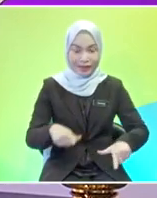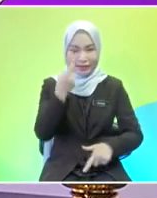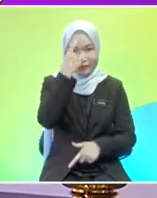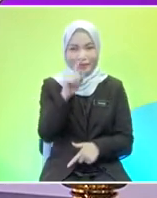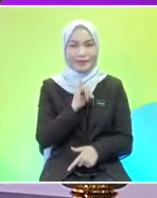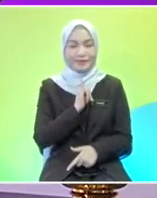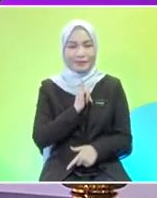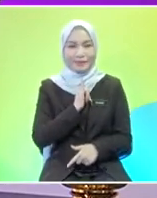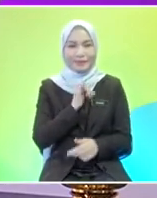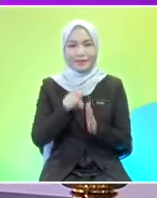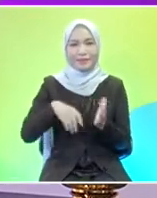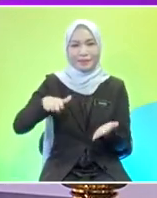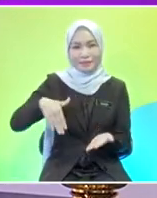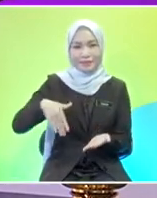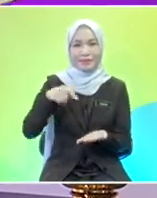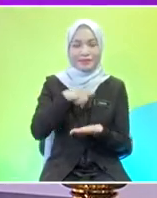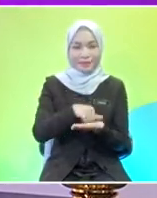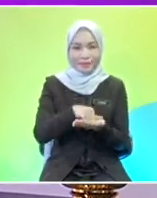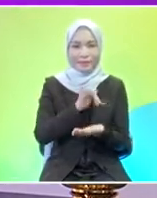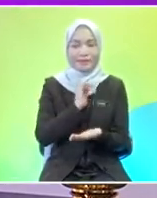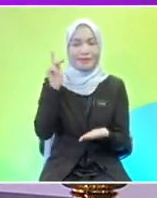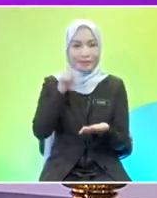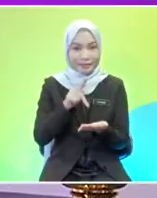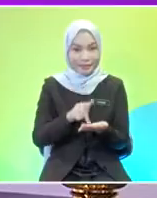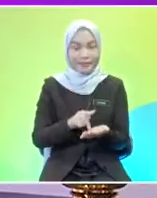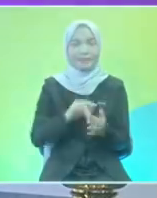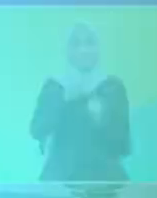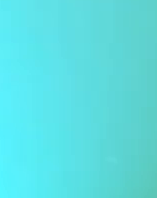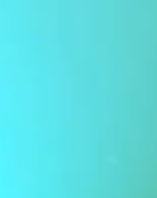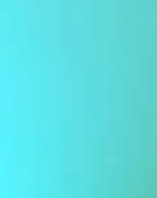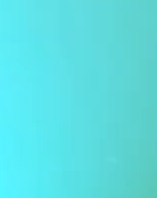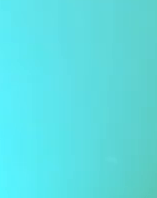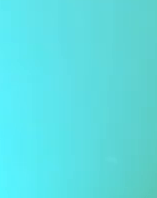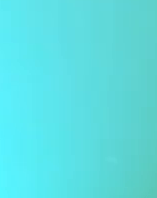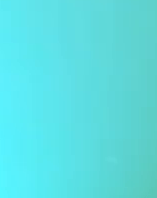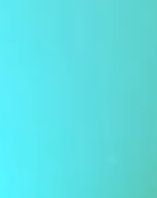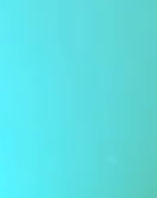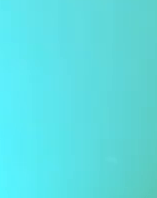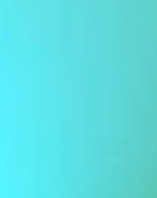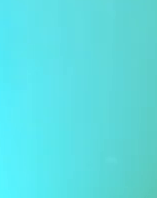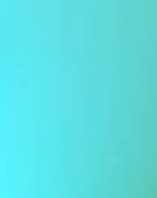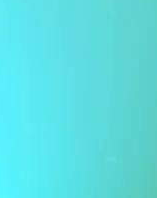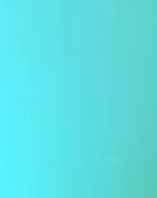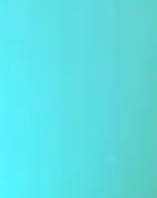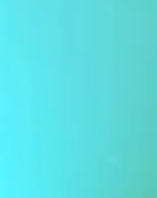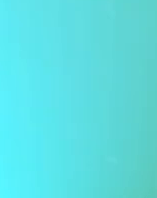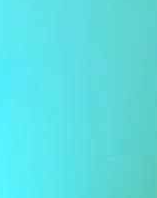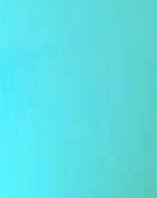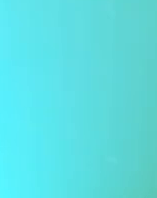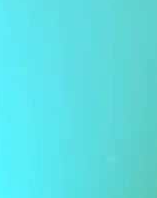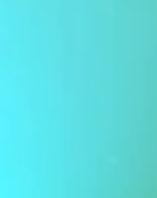kita perkenalkan dulu juru basic kita yaitu Cikgu Zaini Zainal Abidin dari smg